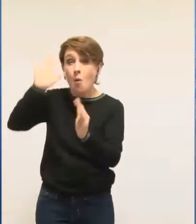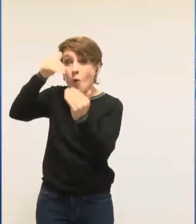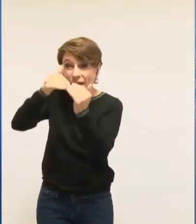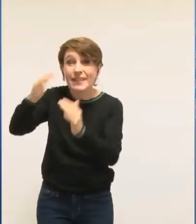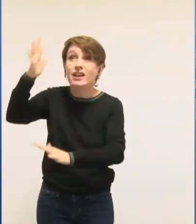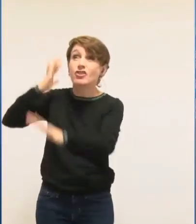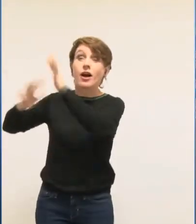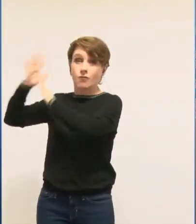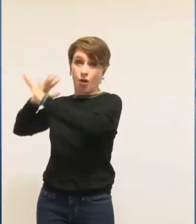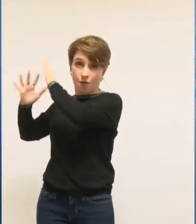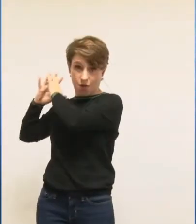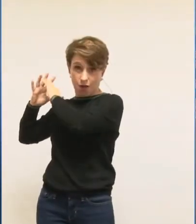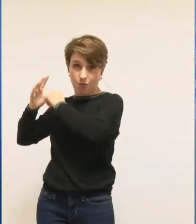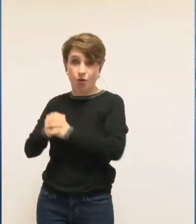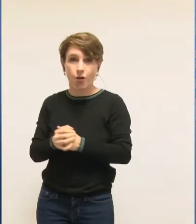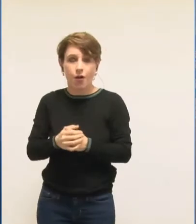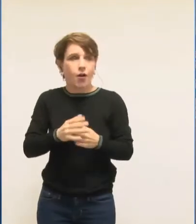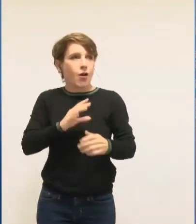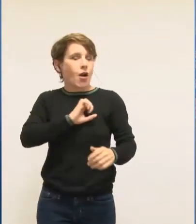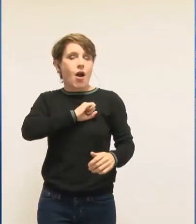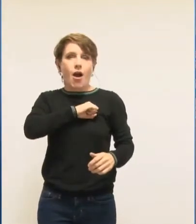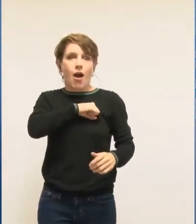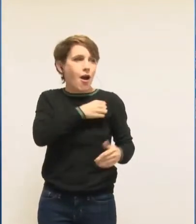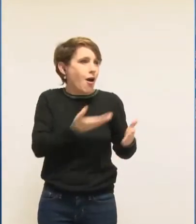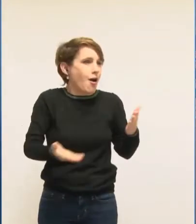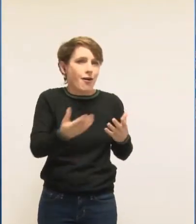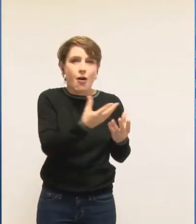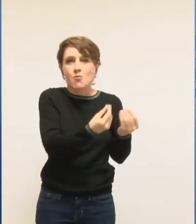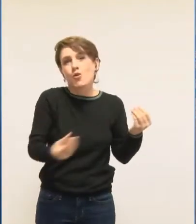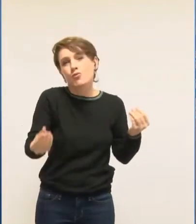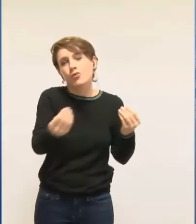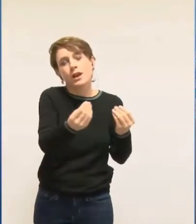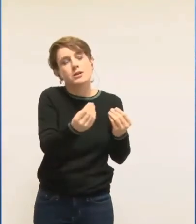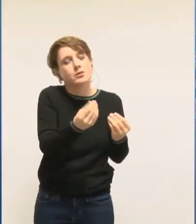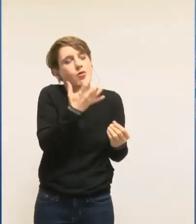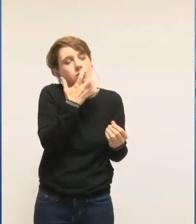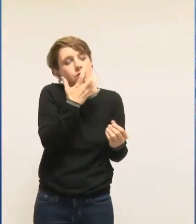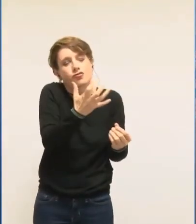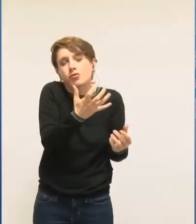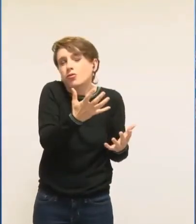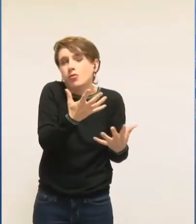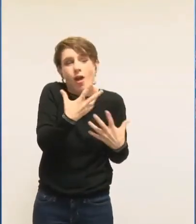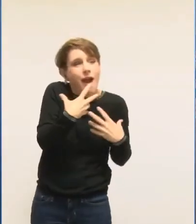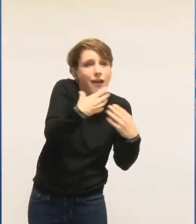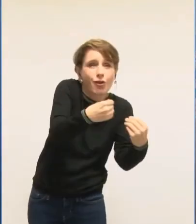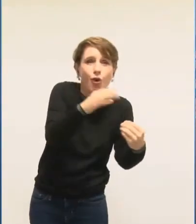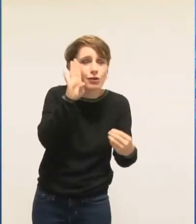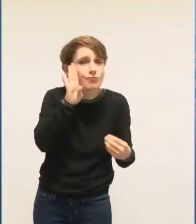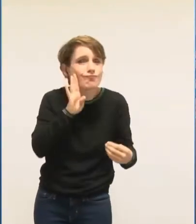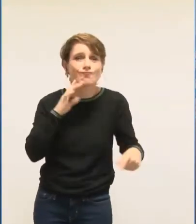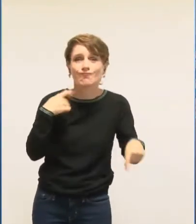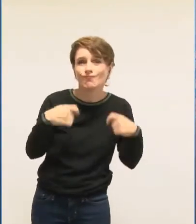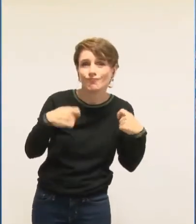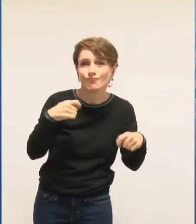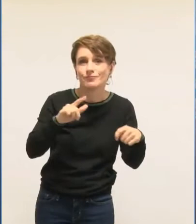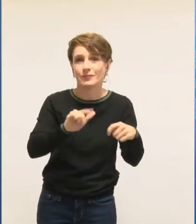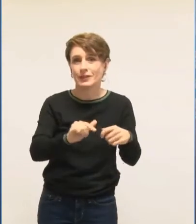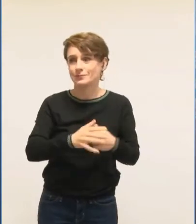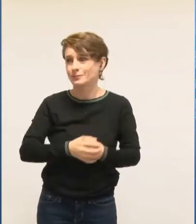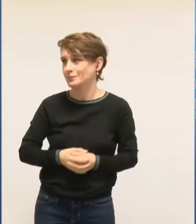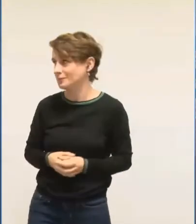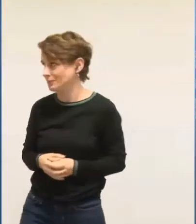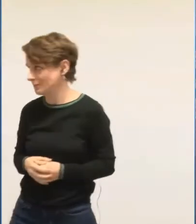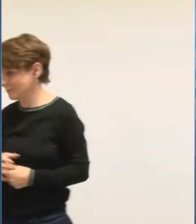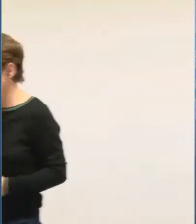ne peut que s'émouvoir de sa population, tant les gens y sont accueillants et respectueux. La signature du renouvellement